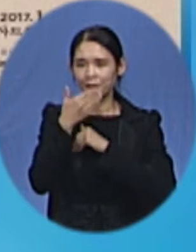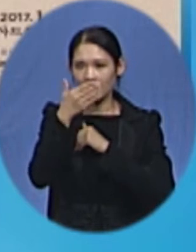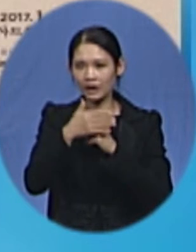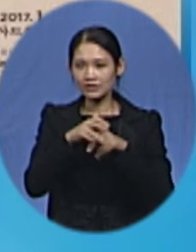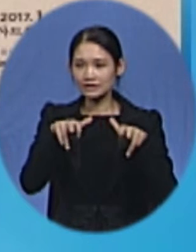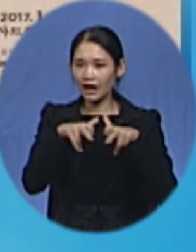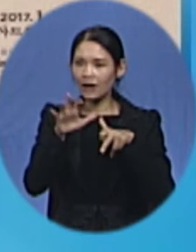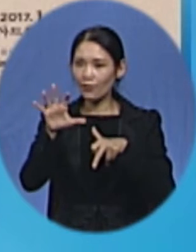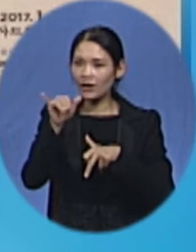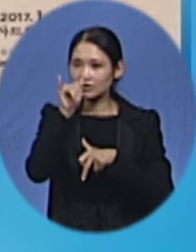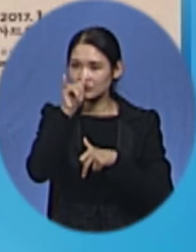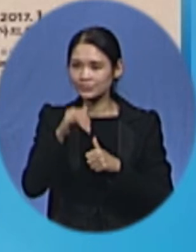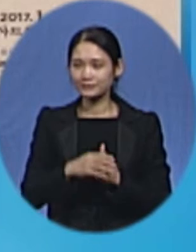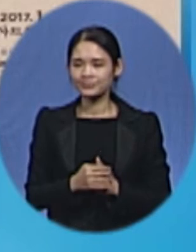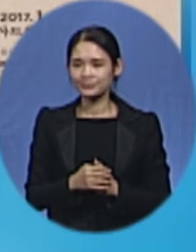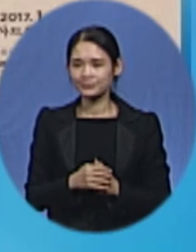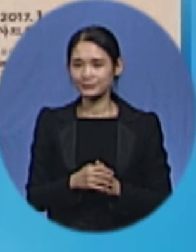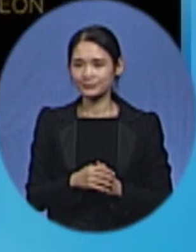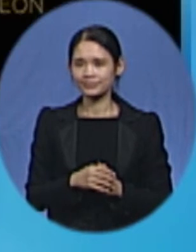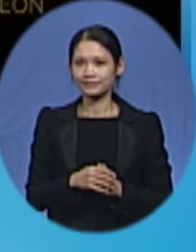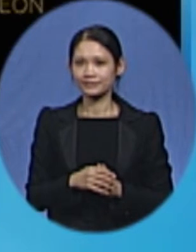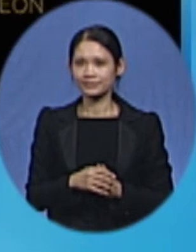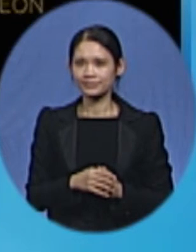휠체어석과 화장실이 마련되어 있습니다.